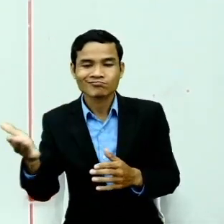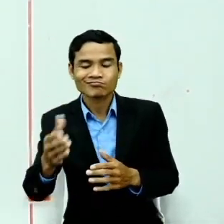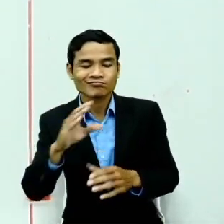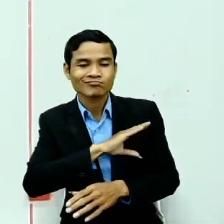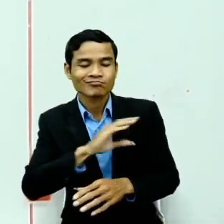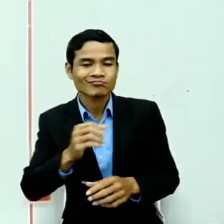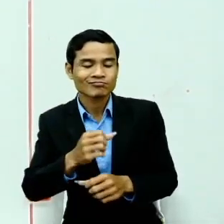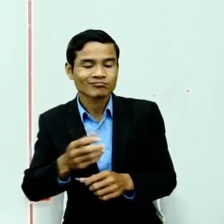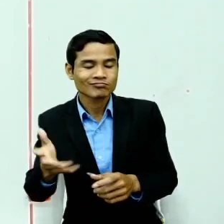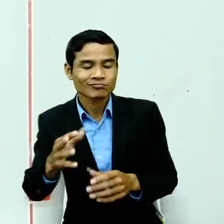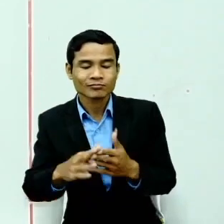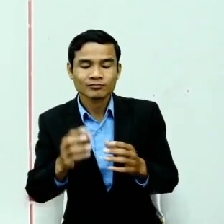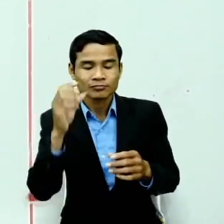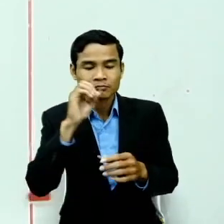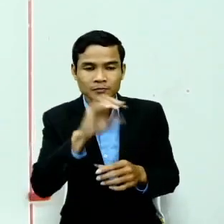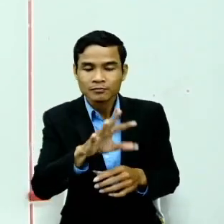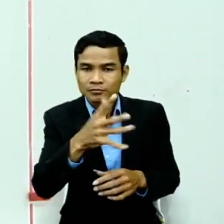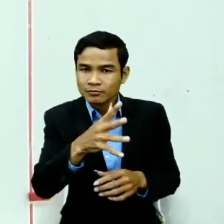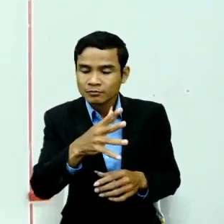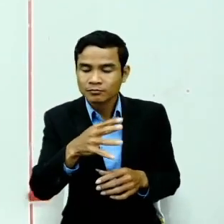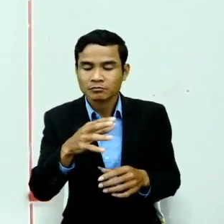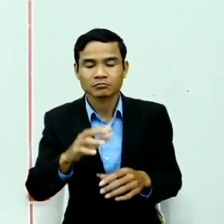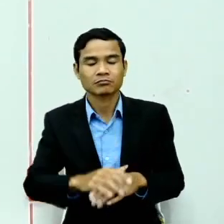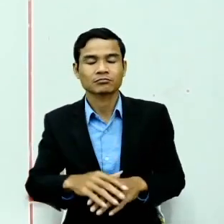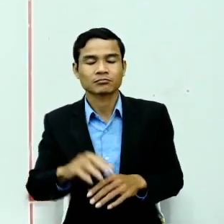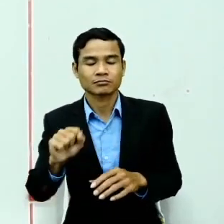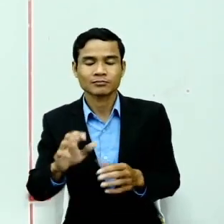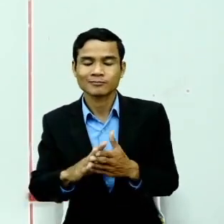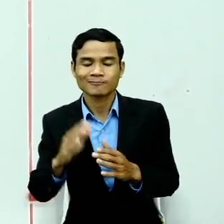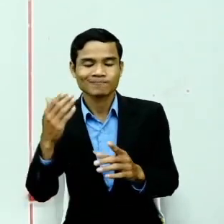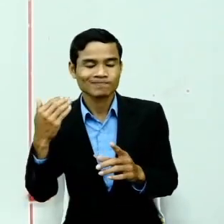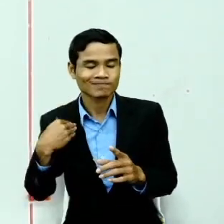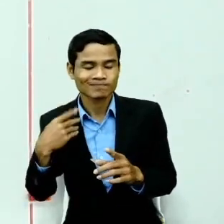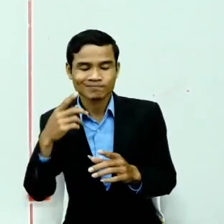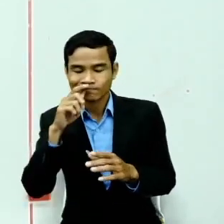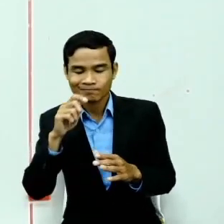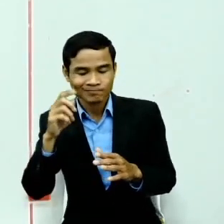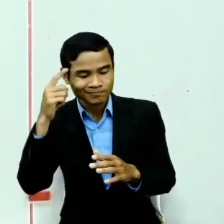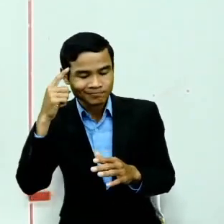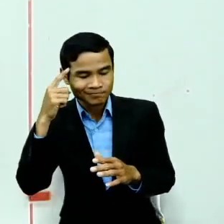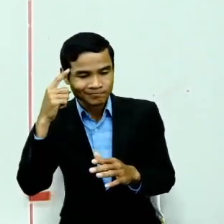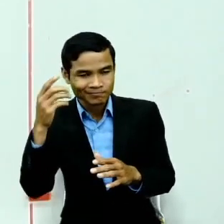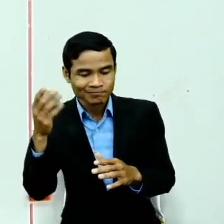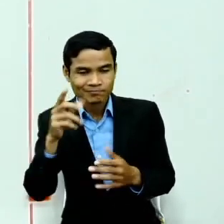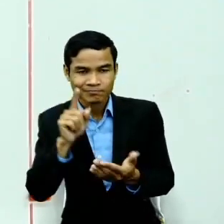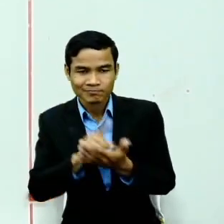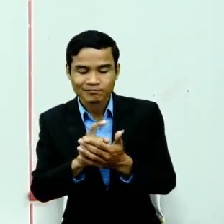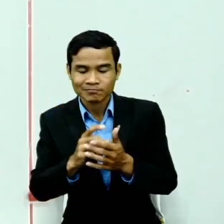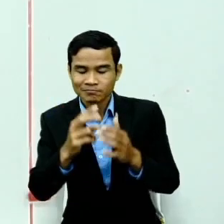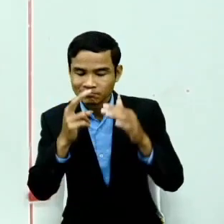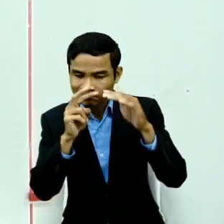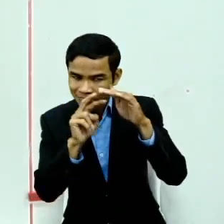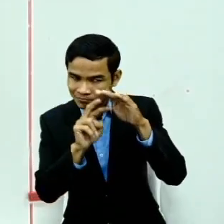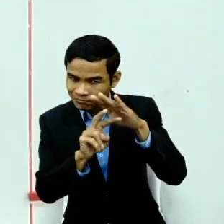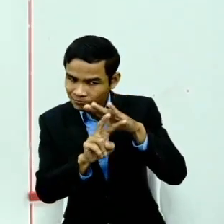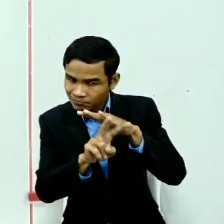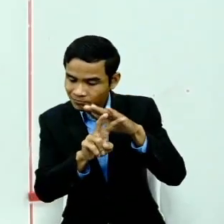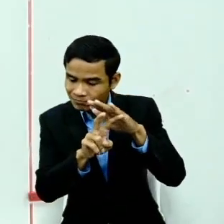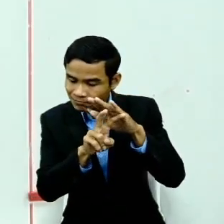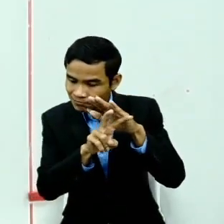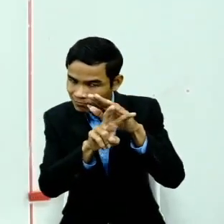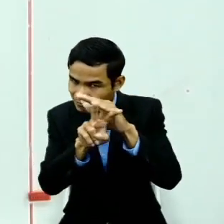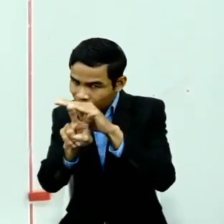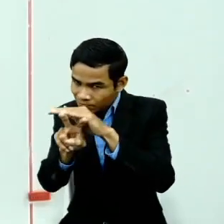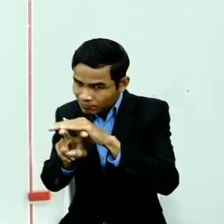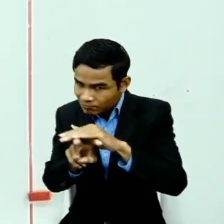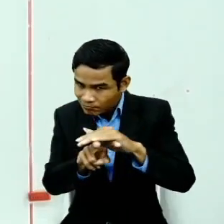ạ chá bộ lý nó cực trời trời giảm mấy gốc chá cực trời sợp chá sợp bởi đang thả cháu nó nơi còn lại